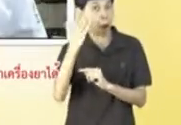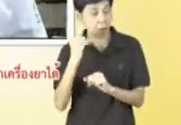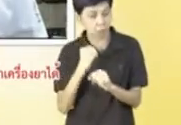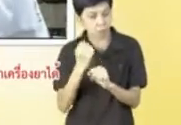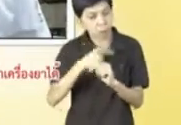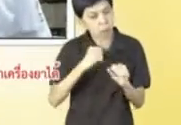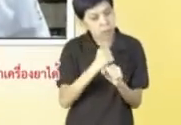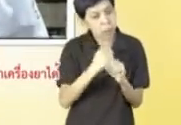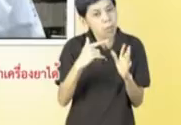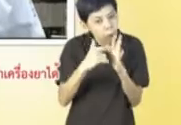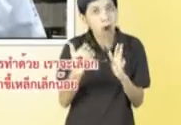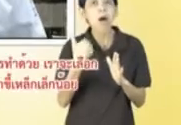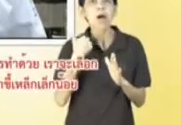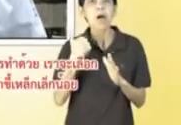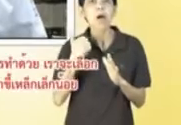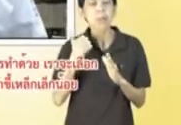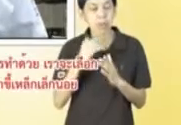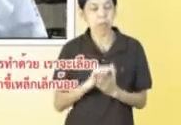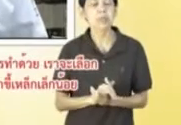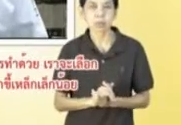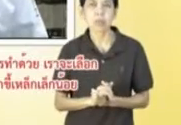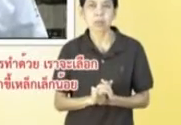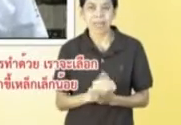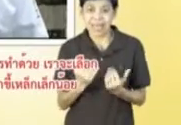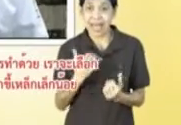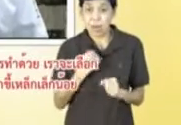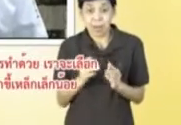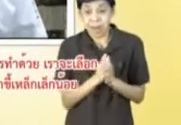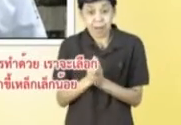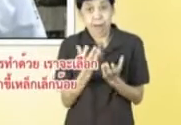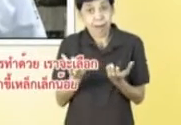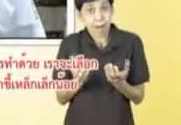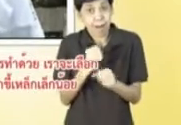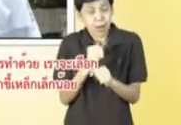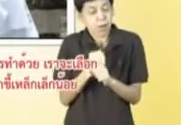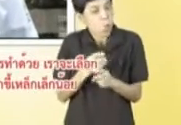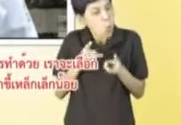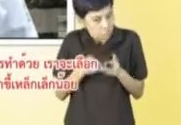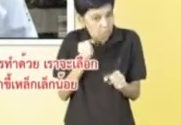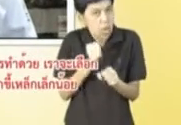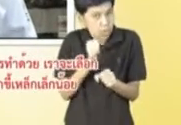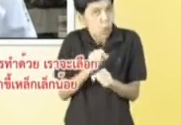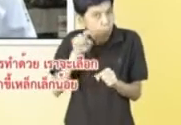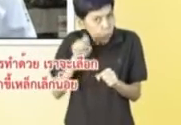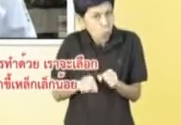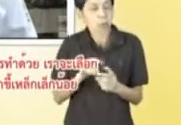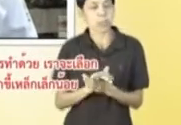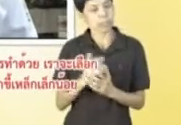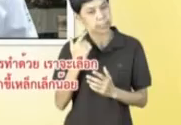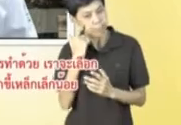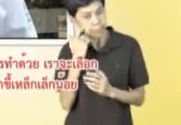ถเอาไปเข้าเครื่องยาได้นะฮะแล้วก็ที่เรานำมาทำนี่ก็ต้องมีกรรมวิธีทำด้วยนะฮะเราจ